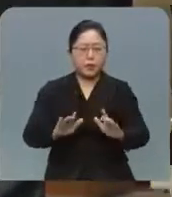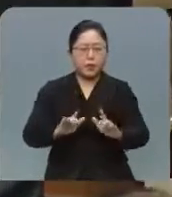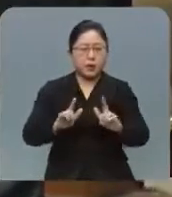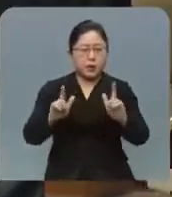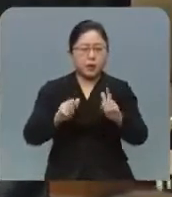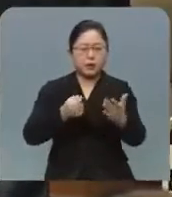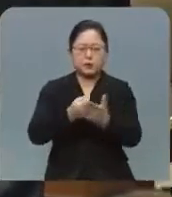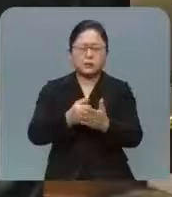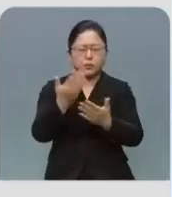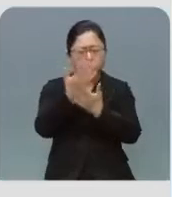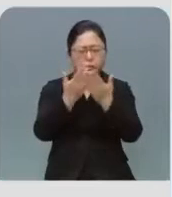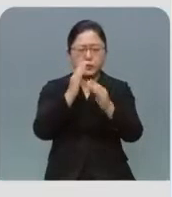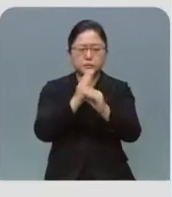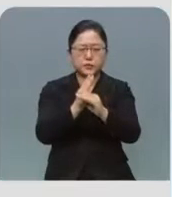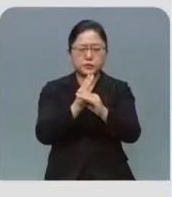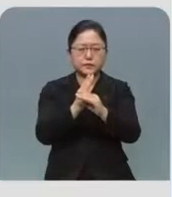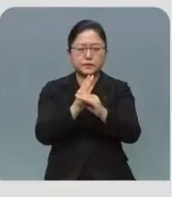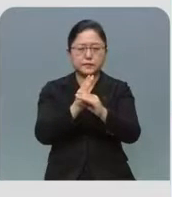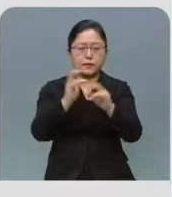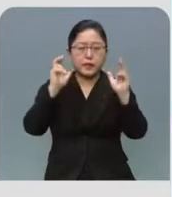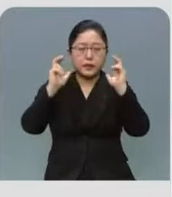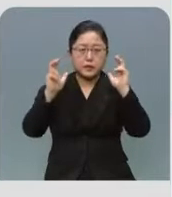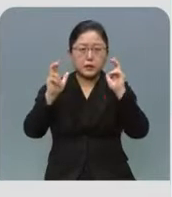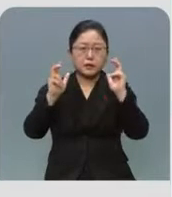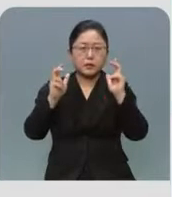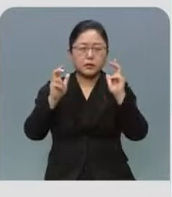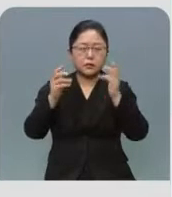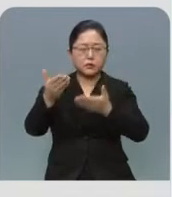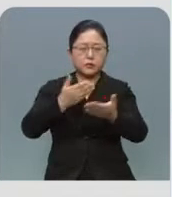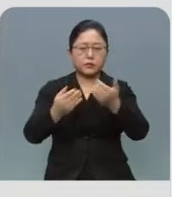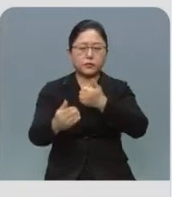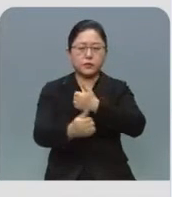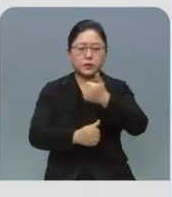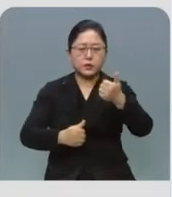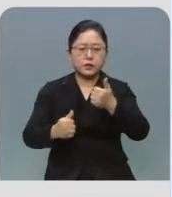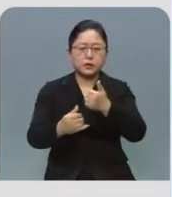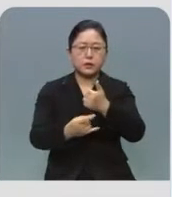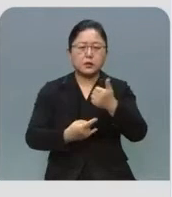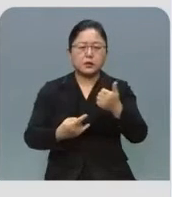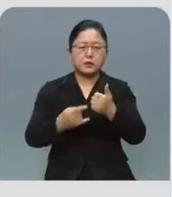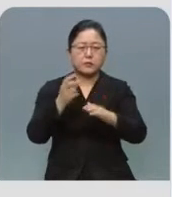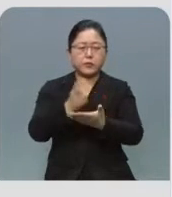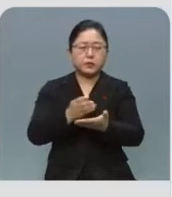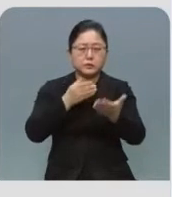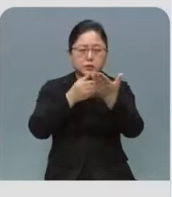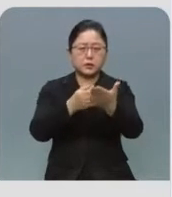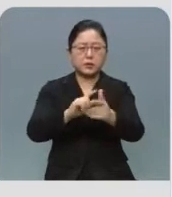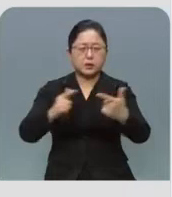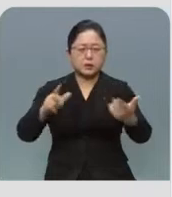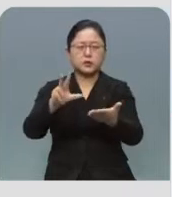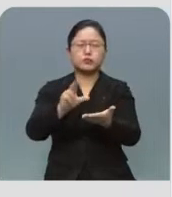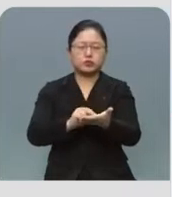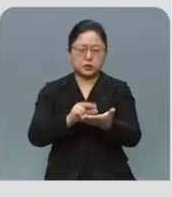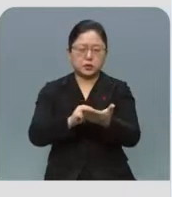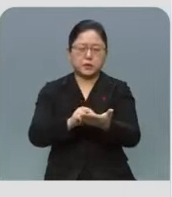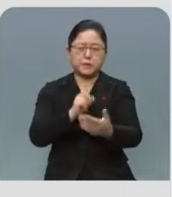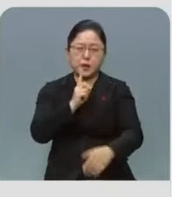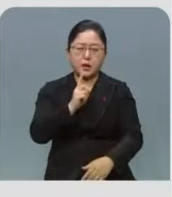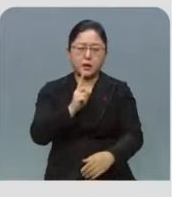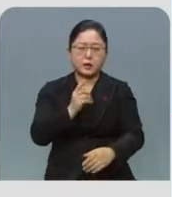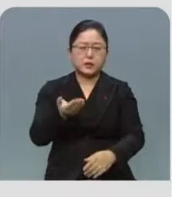불투명합니다. 산자위 내에서도 법안 상정 과정에서 여러 가지 문제 제기를 한 의원들이